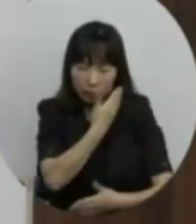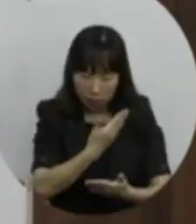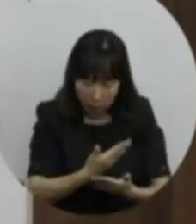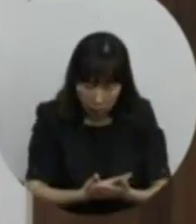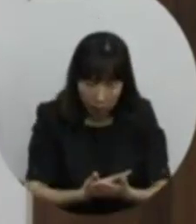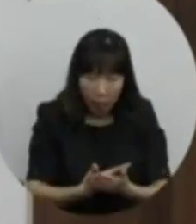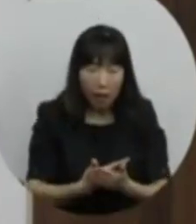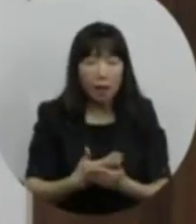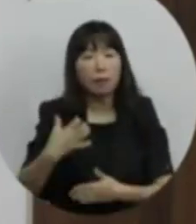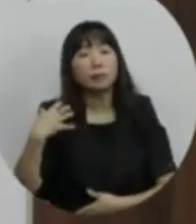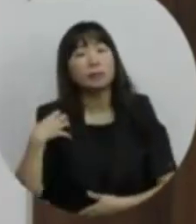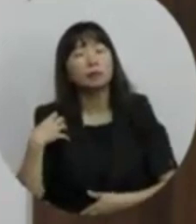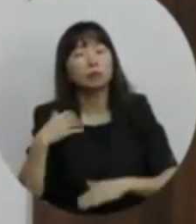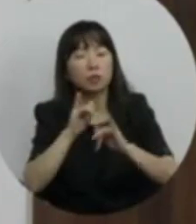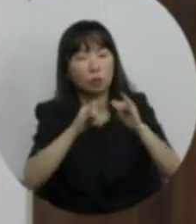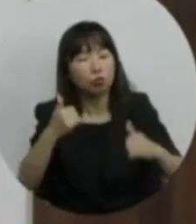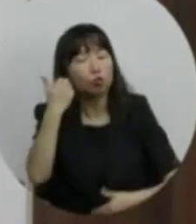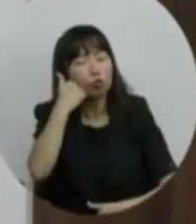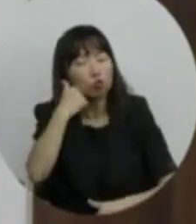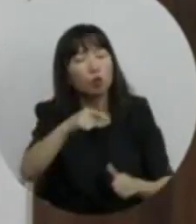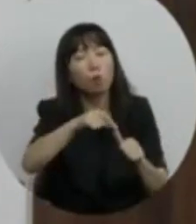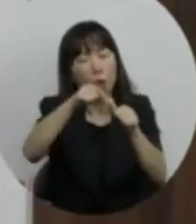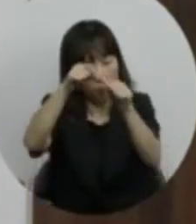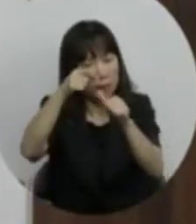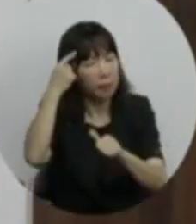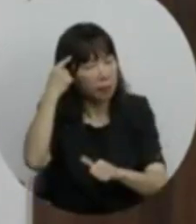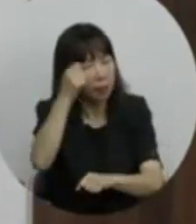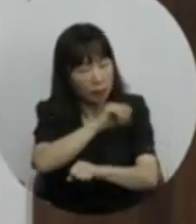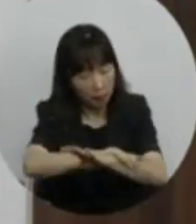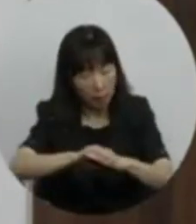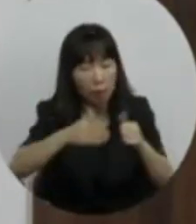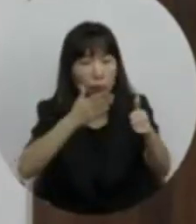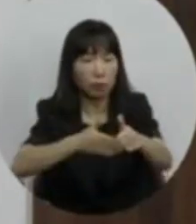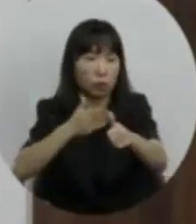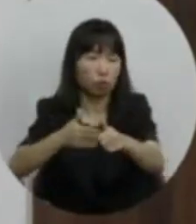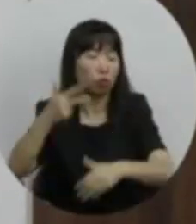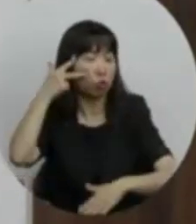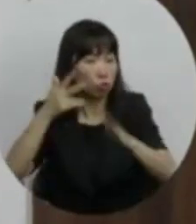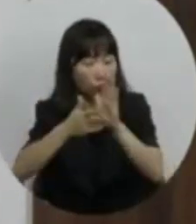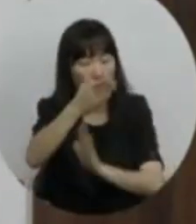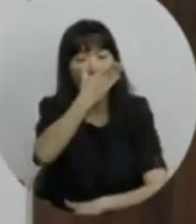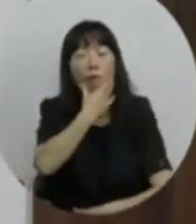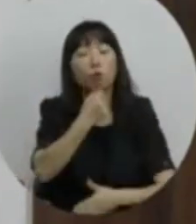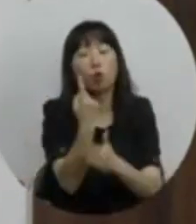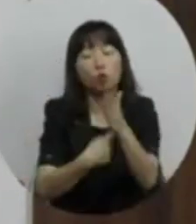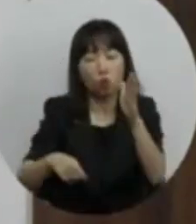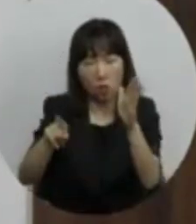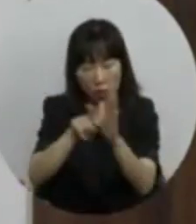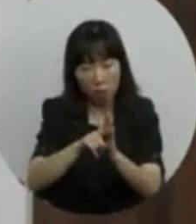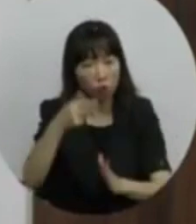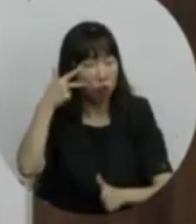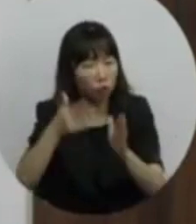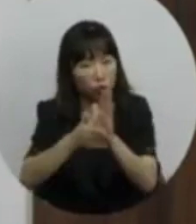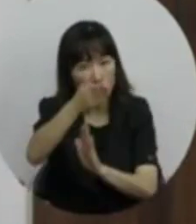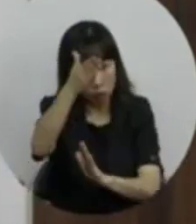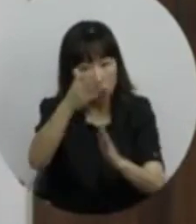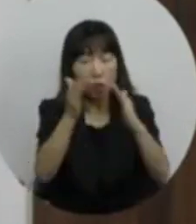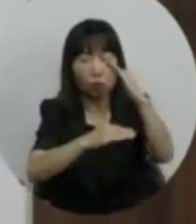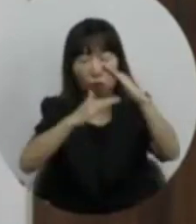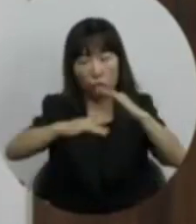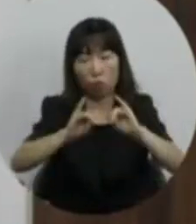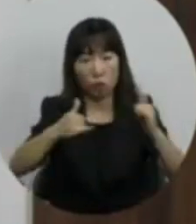것을 간곡히 당부드립니다. 여주시 발전과 여주시민의 행복을 위하여 여주시 공직자, 언론인